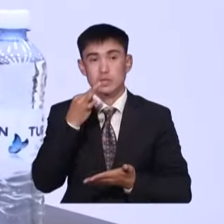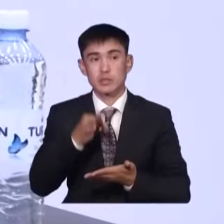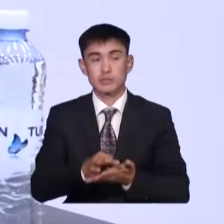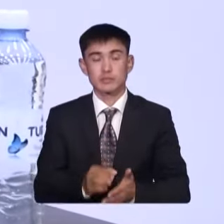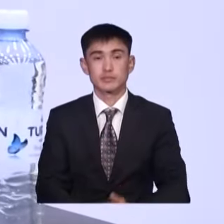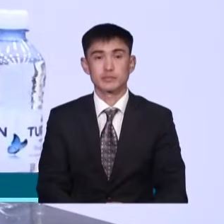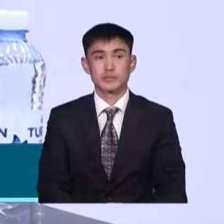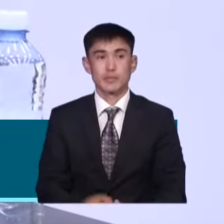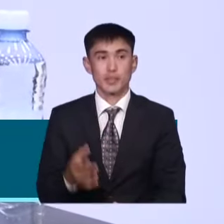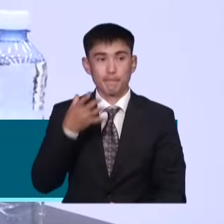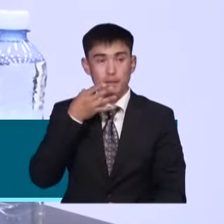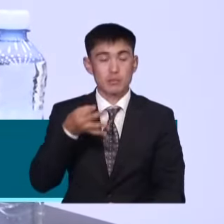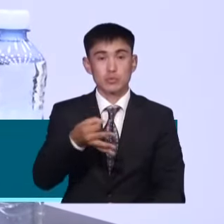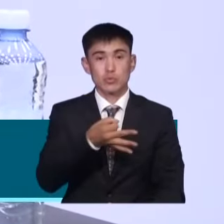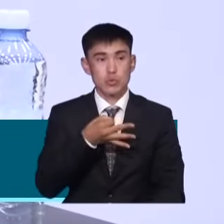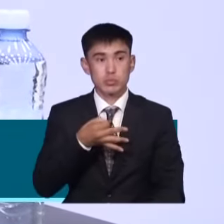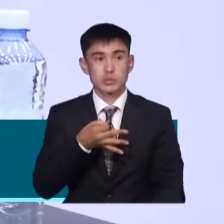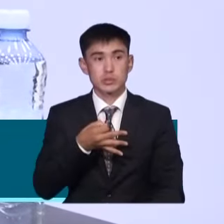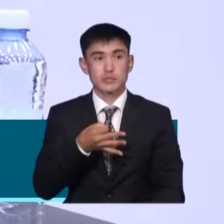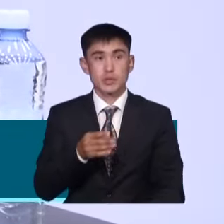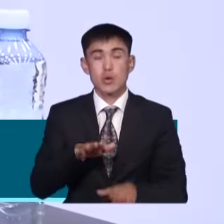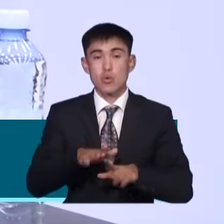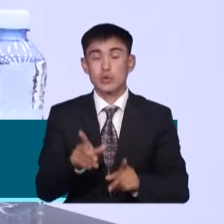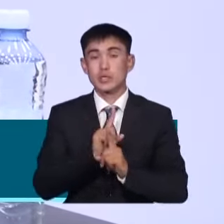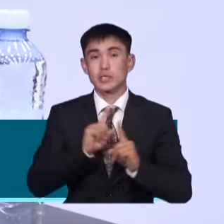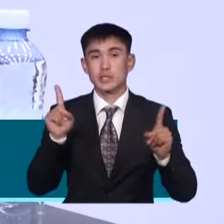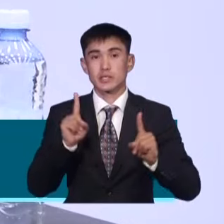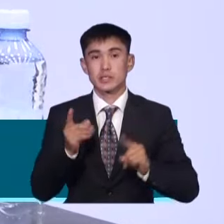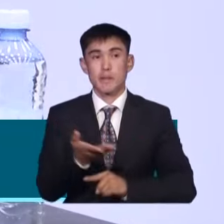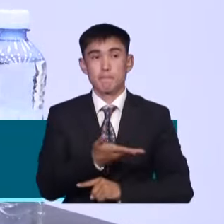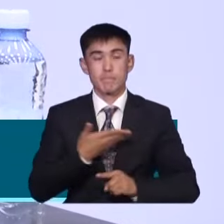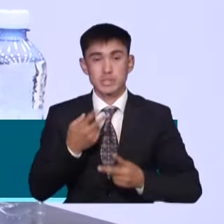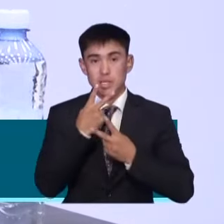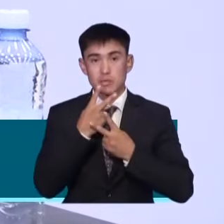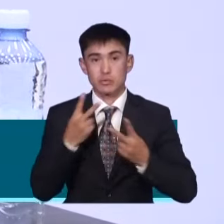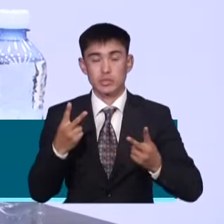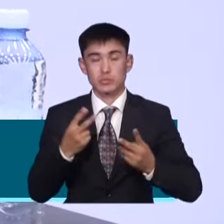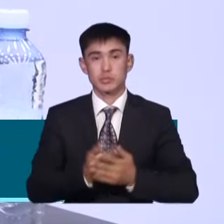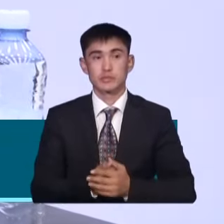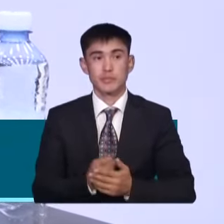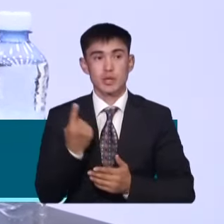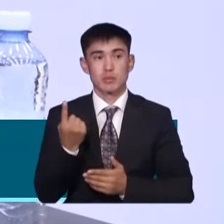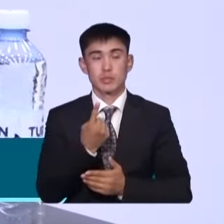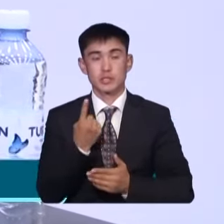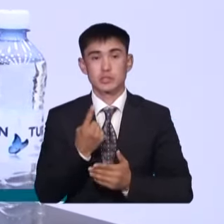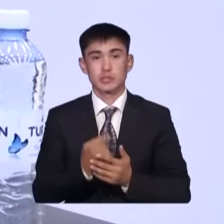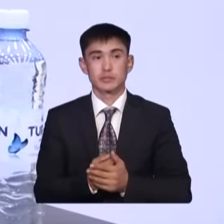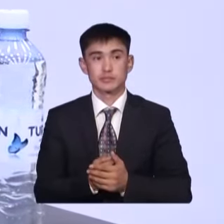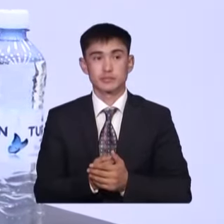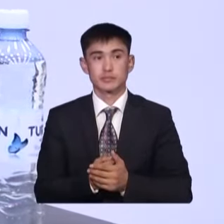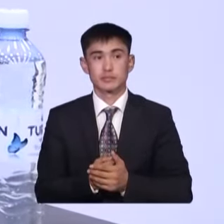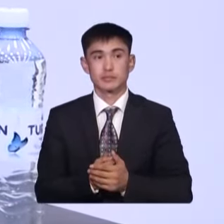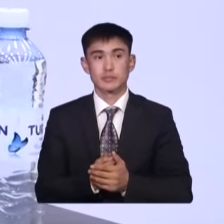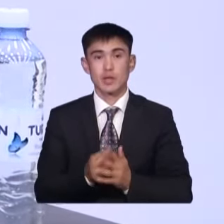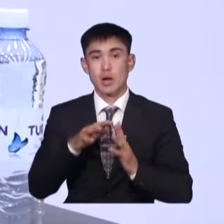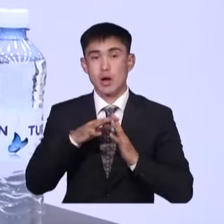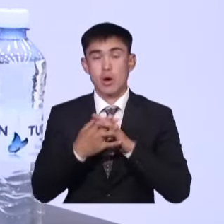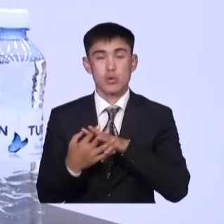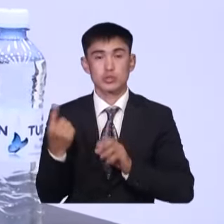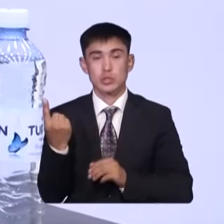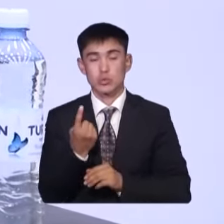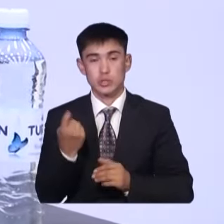Алматы облысының өзі орны ерекше. Біз қарап отырғанымыз біріншіден ол ауыл